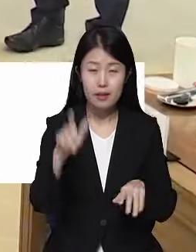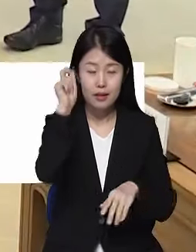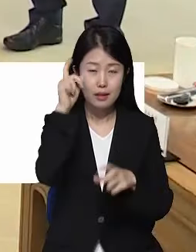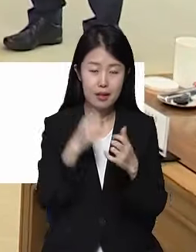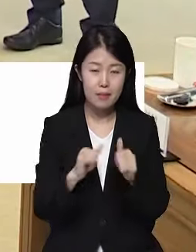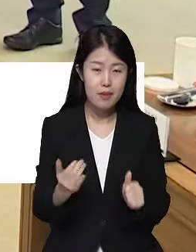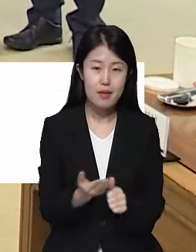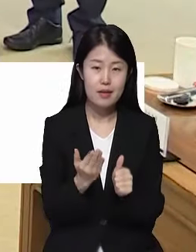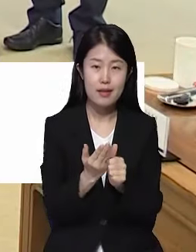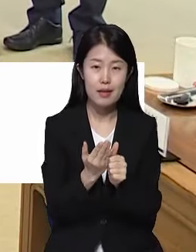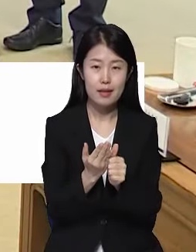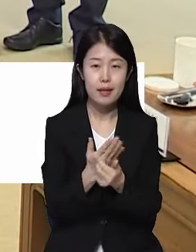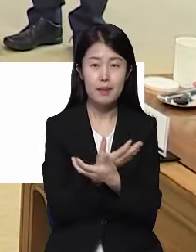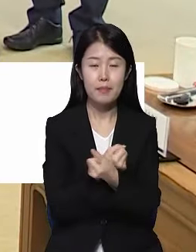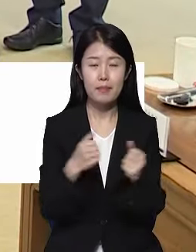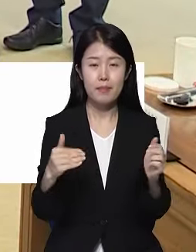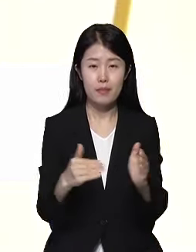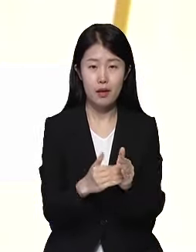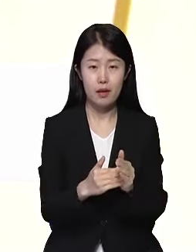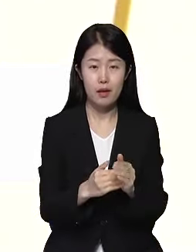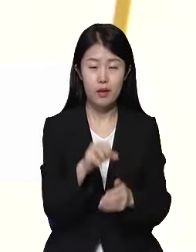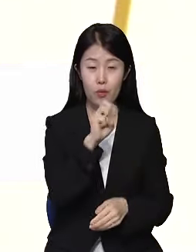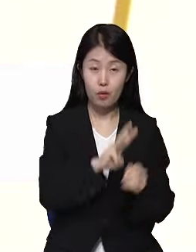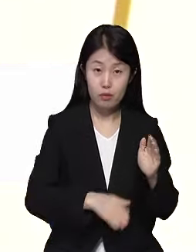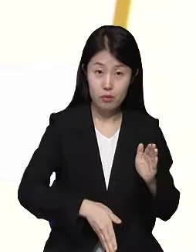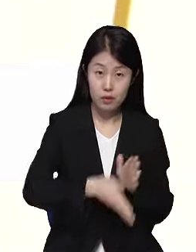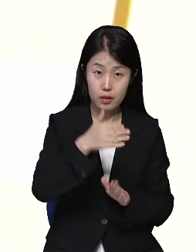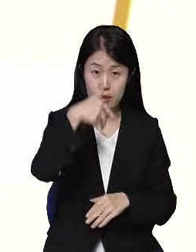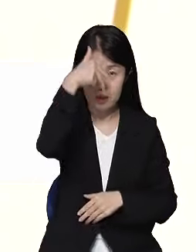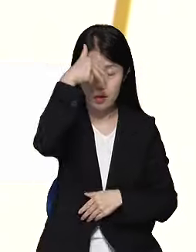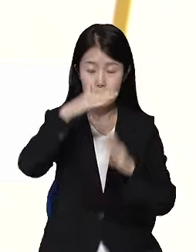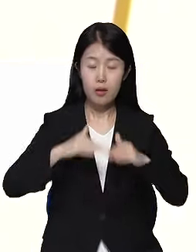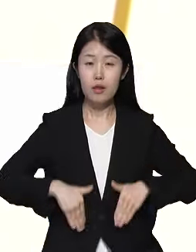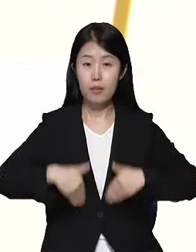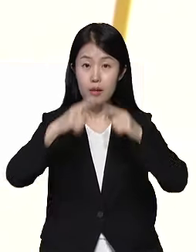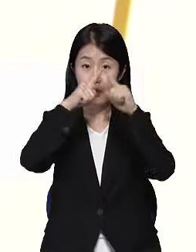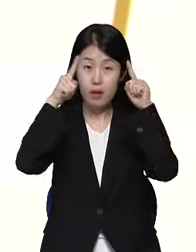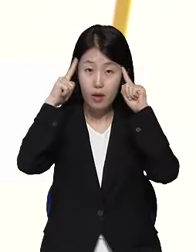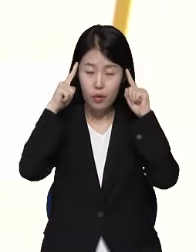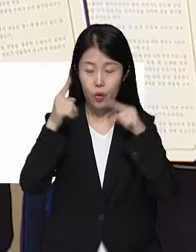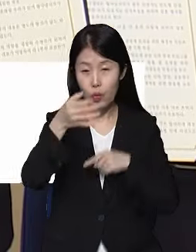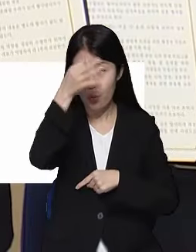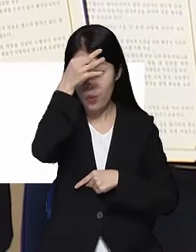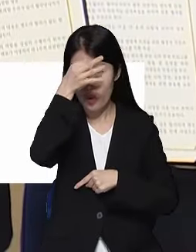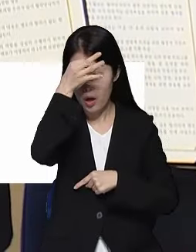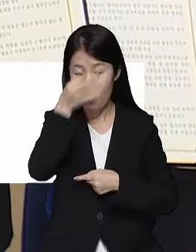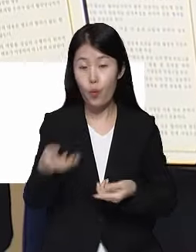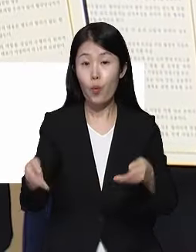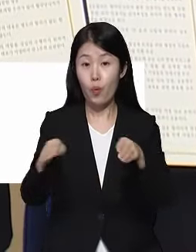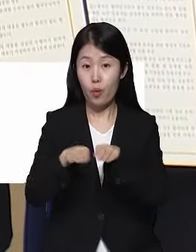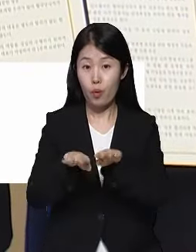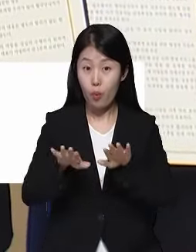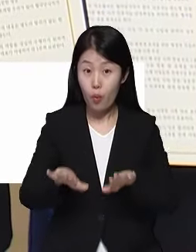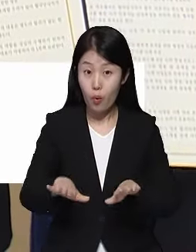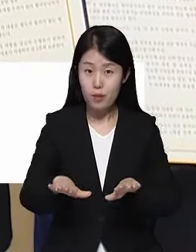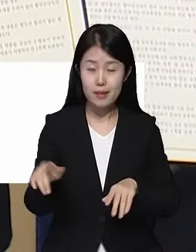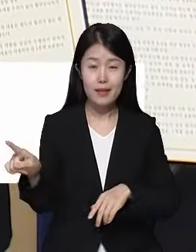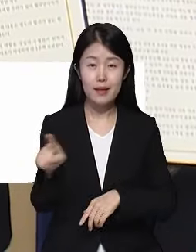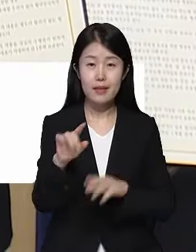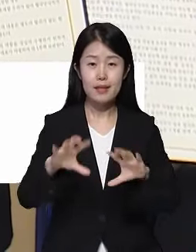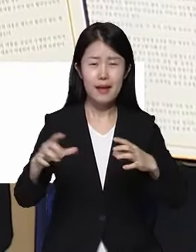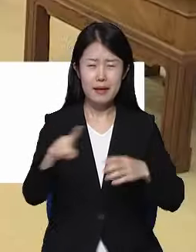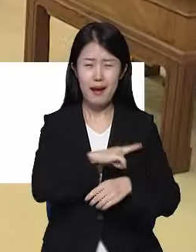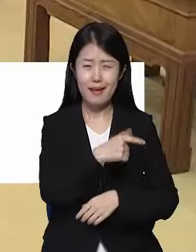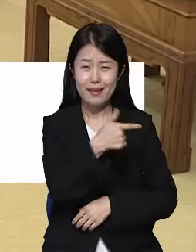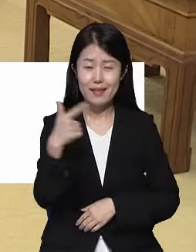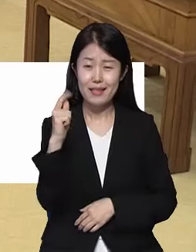구축에 돌입했습니다. 광주시와 전남대, 조선대, 광주과학기술원은 오늘 세계 최대 파운드리 업체인